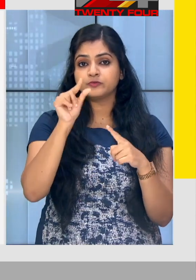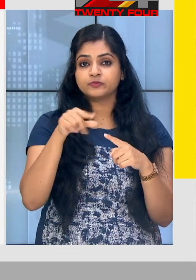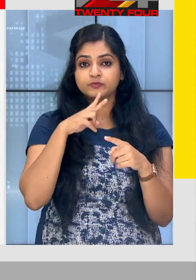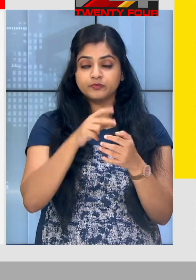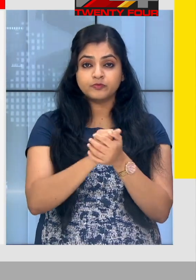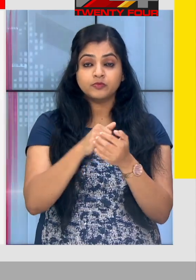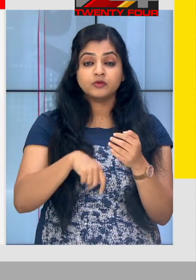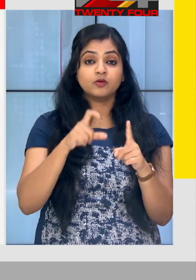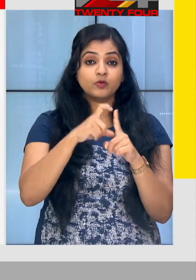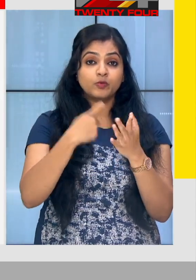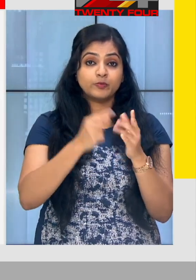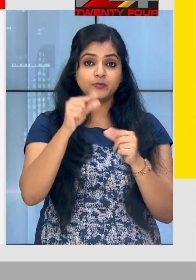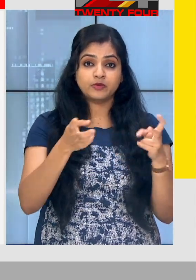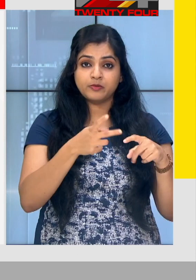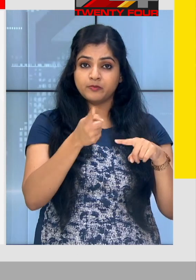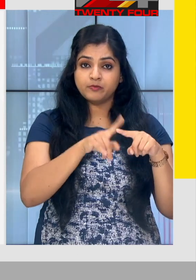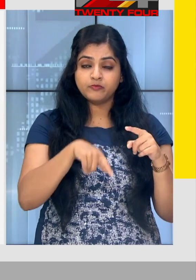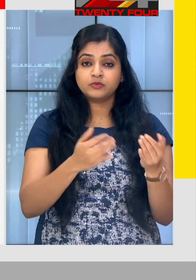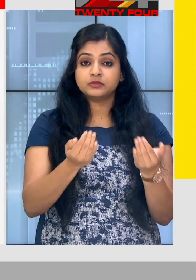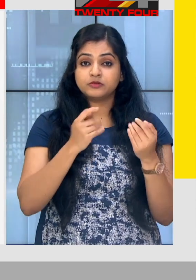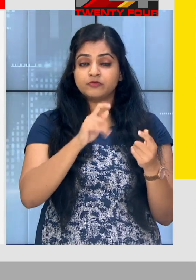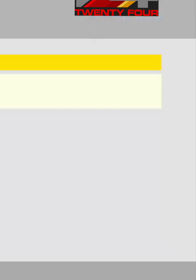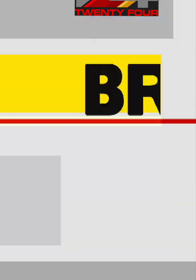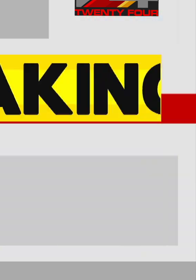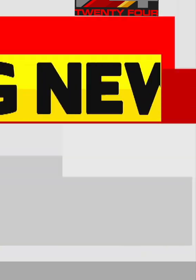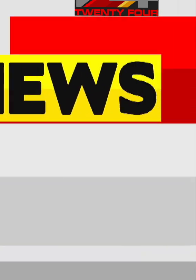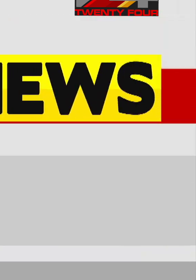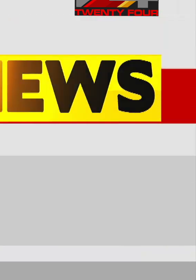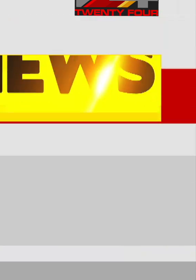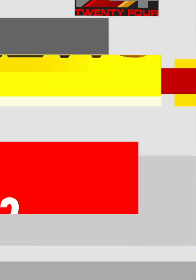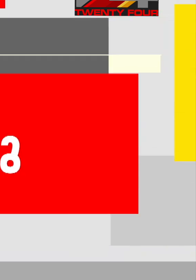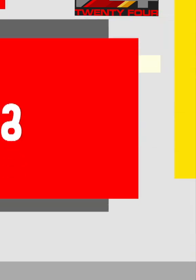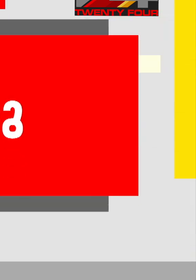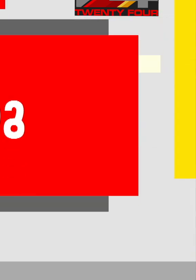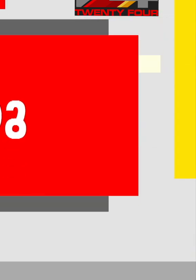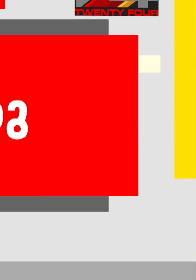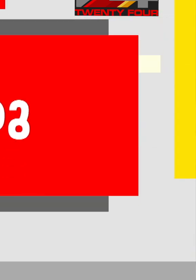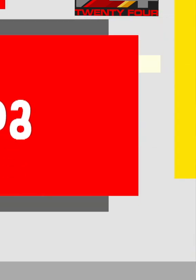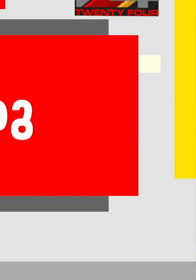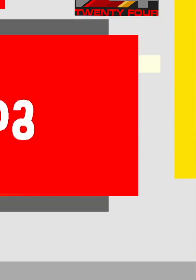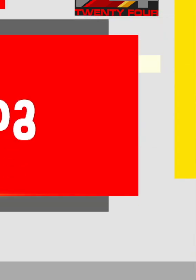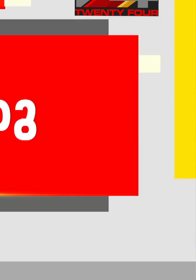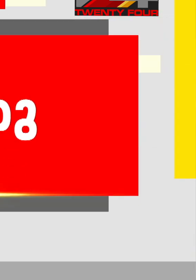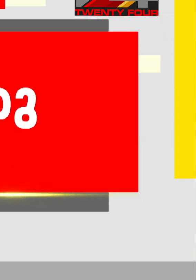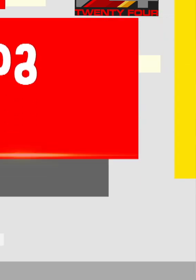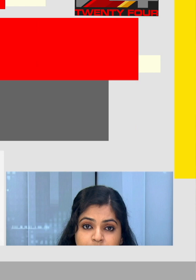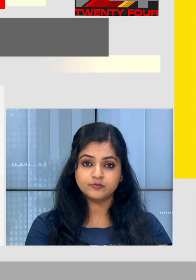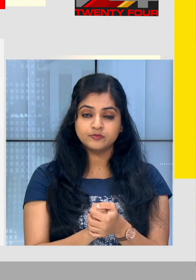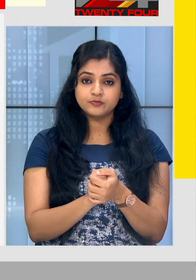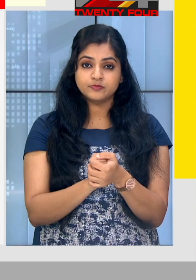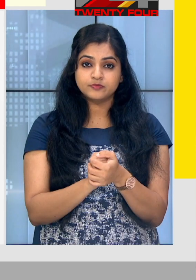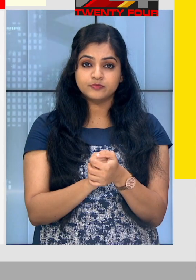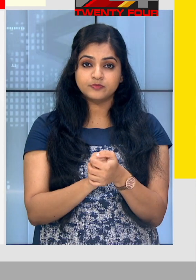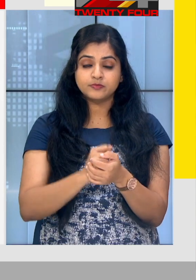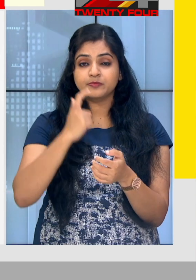സുരക്ഷിത സ്ഥാനത്തേക്ക് മാറ്റുകയാണ്. 17 പെൺകുട്ടികളും അടങ്ങി 27 പേര് ഒരു സംഘം